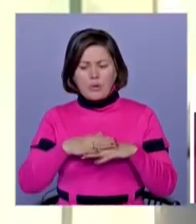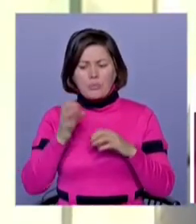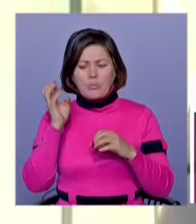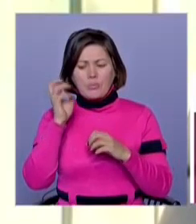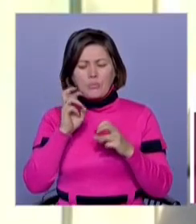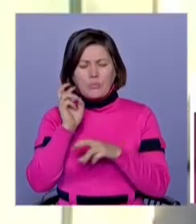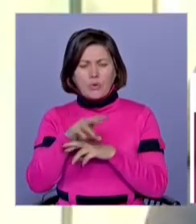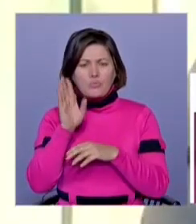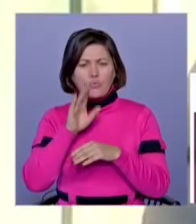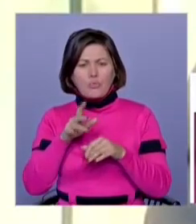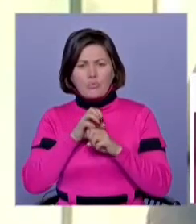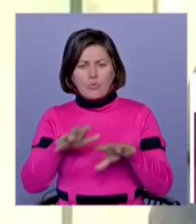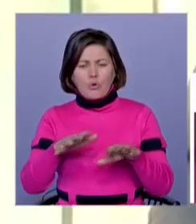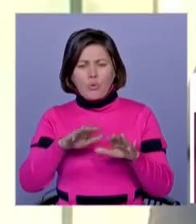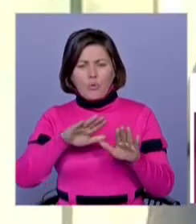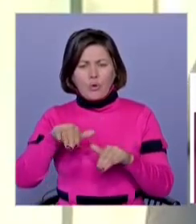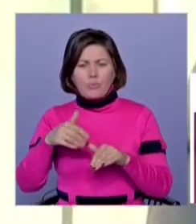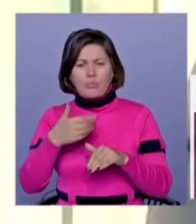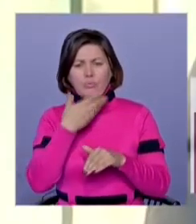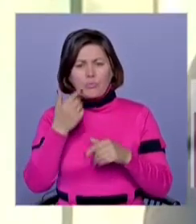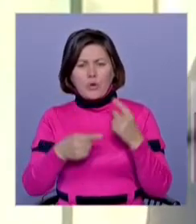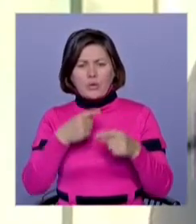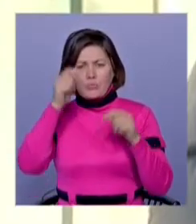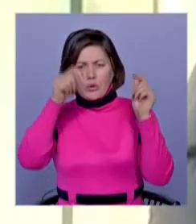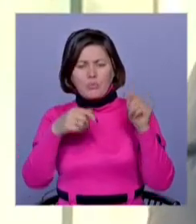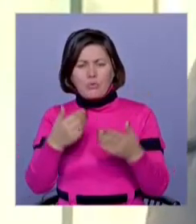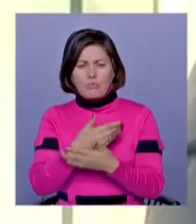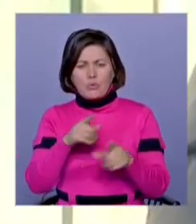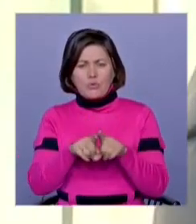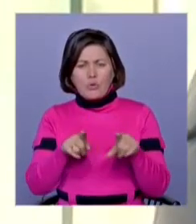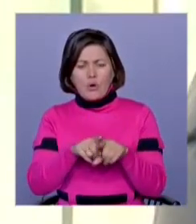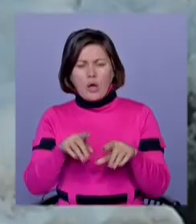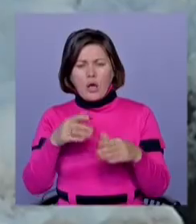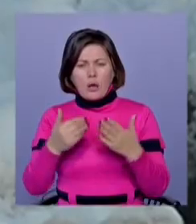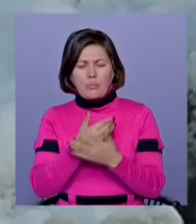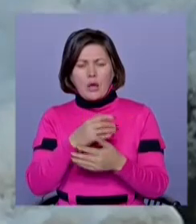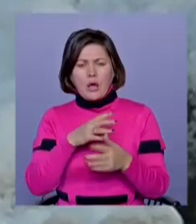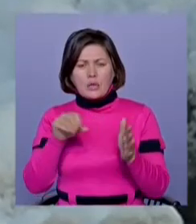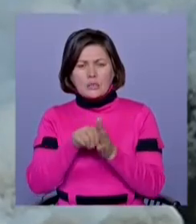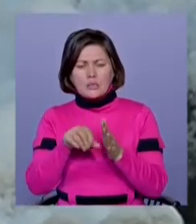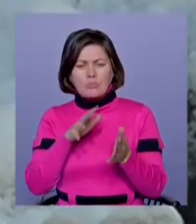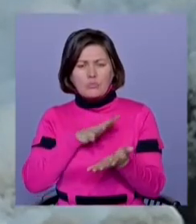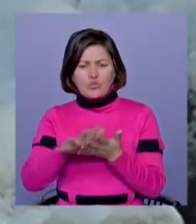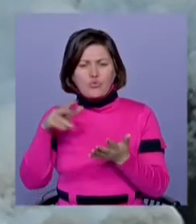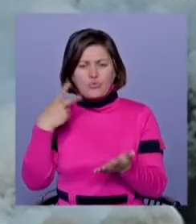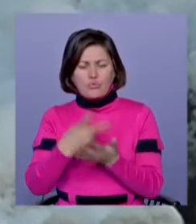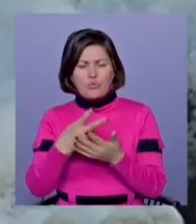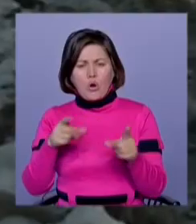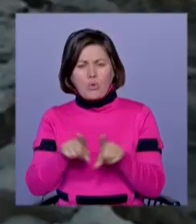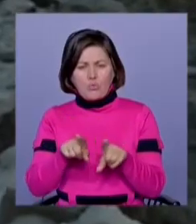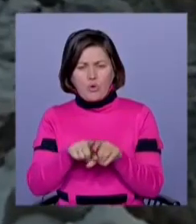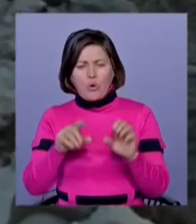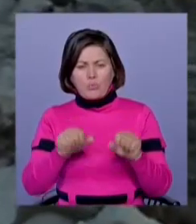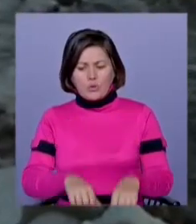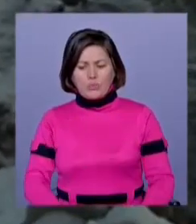жиі-жиі суды ағызып жібереді. Бірақ одан пайда жоқ. Келесі күні жаңбыр жауса қайтадан жағдай қайталанады. Қыста аяғымыз тайғанап құлап қалуың да мүмкін.